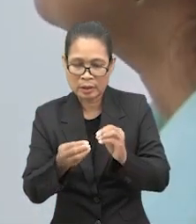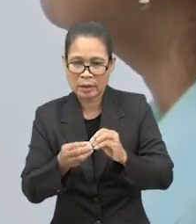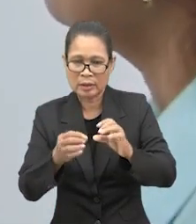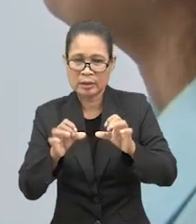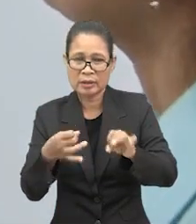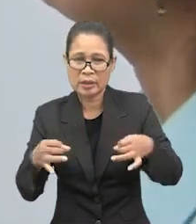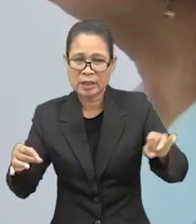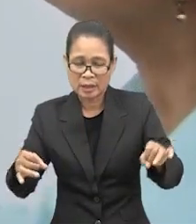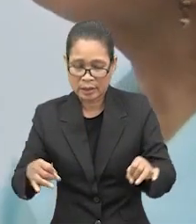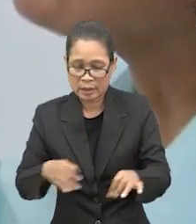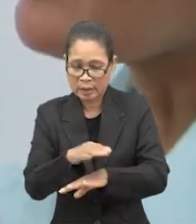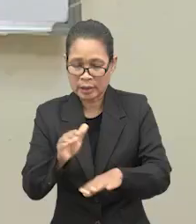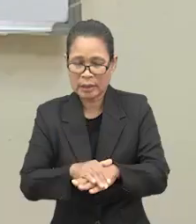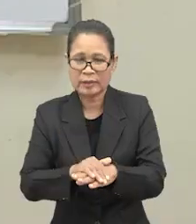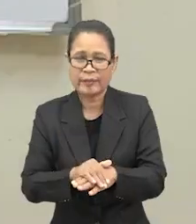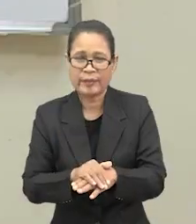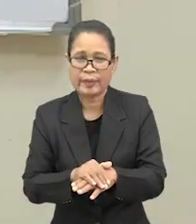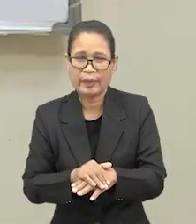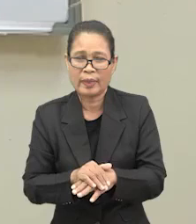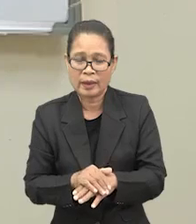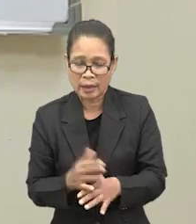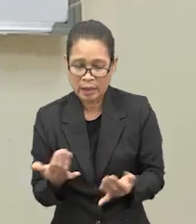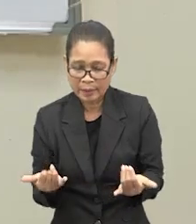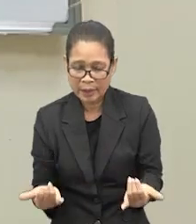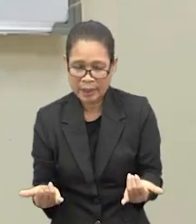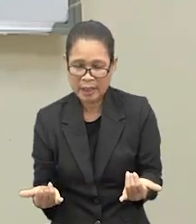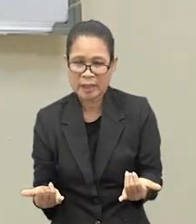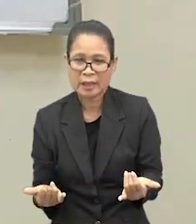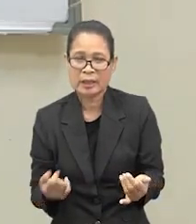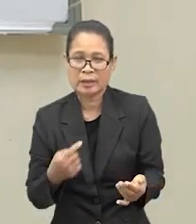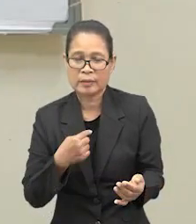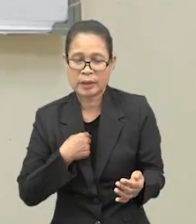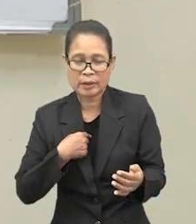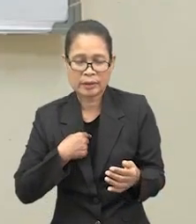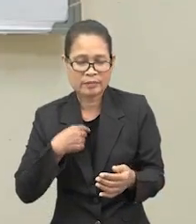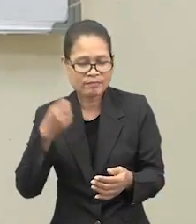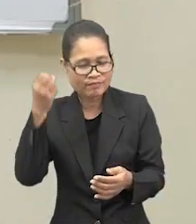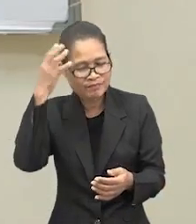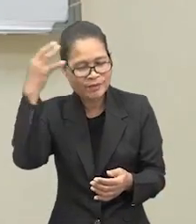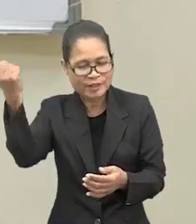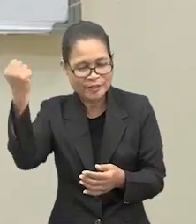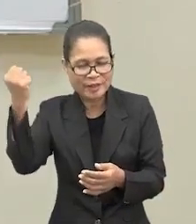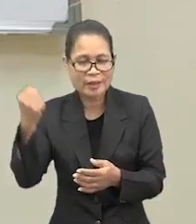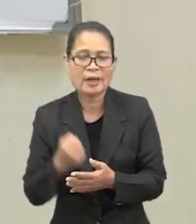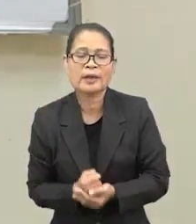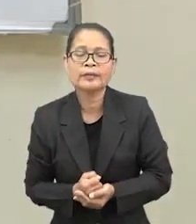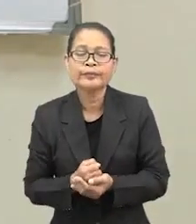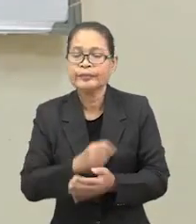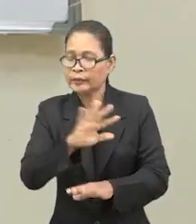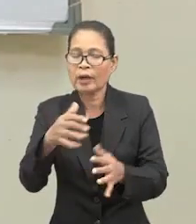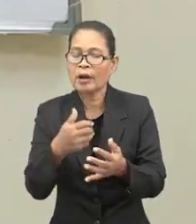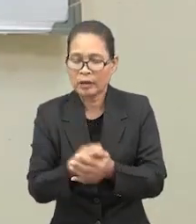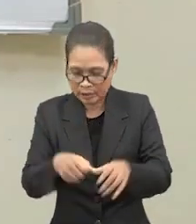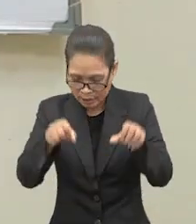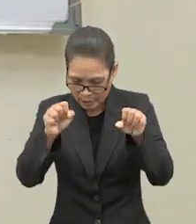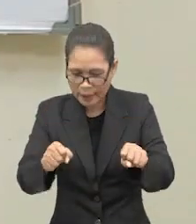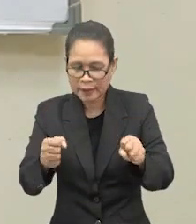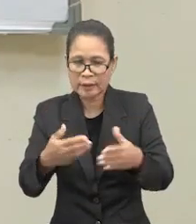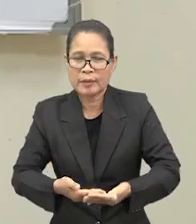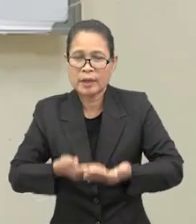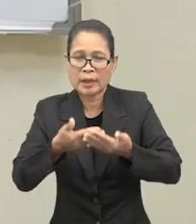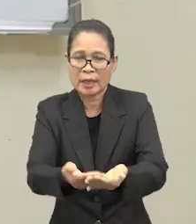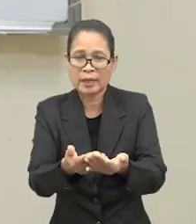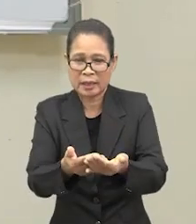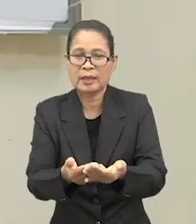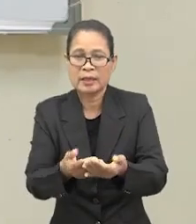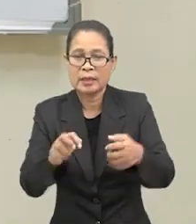tới nấng là bạc lấy khang lử. Chà. Mà đó bên này nè, các đồ nơi ta miên chùm nửa chất dạng một mùa tha con từng ở khăn